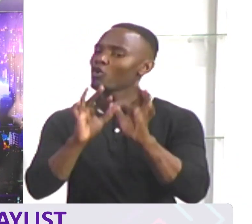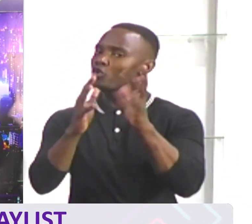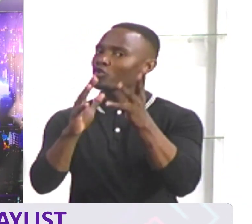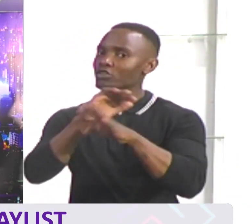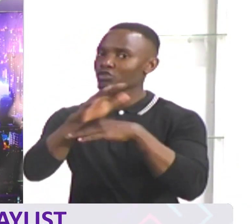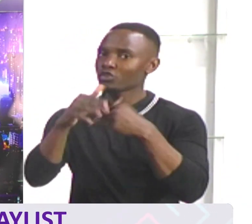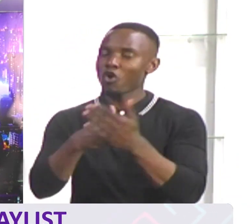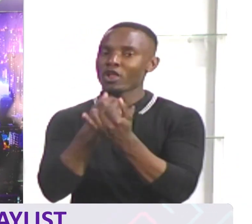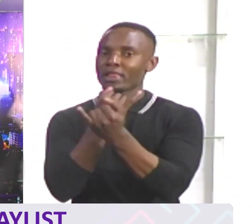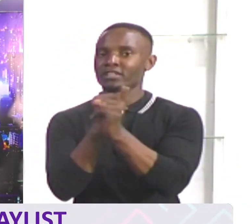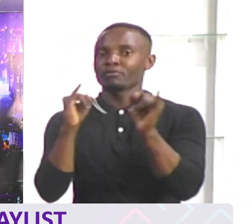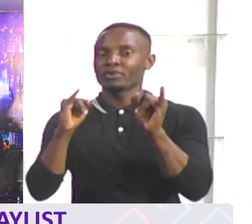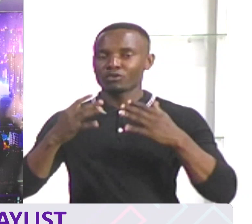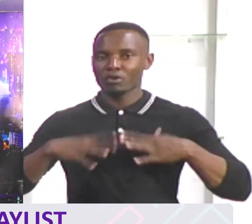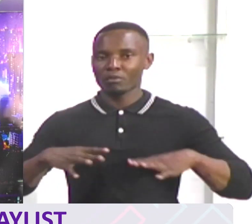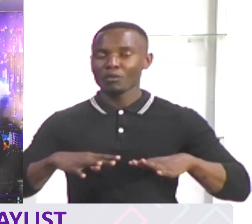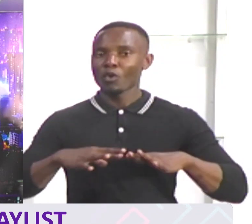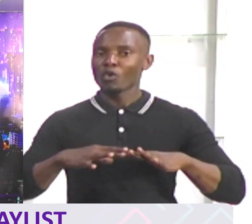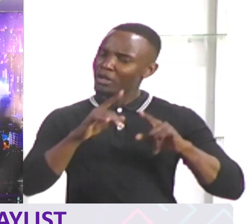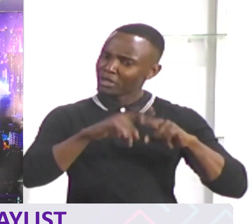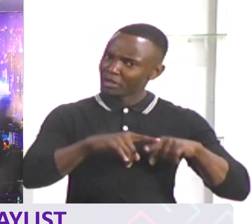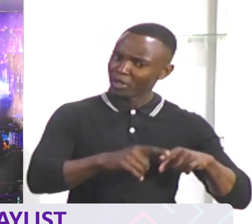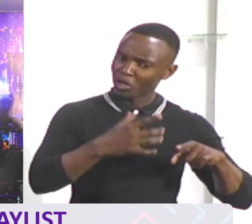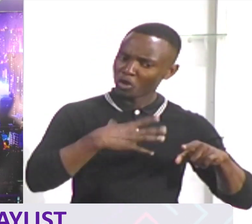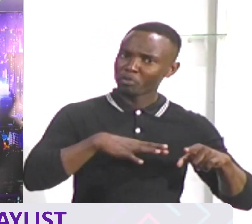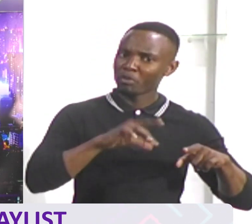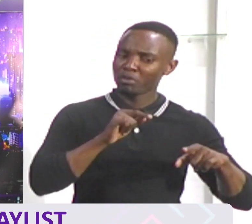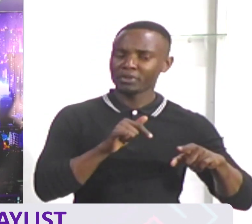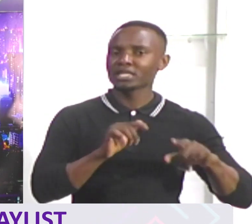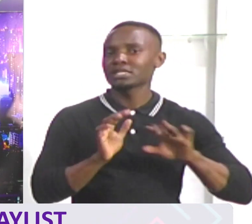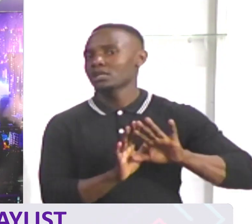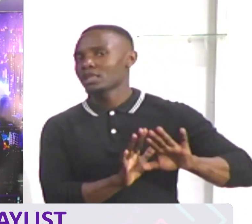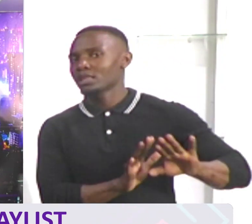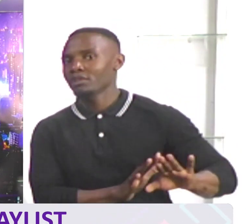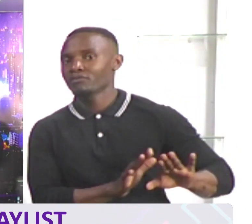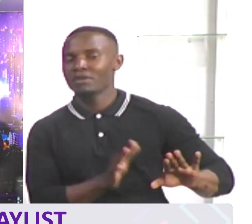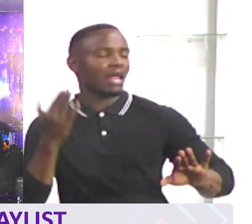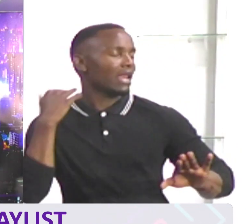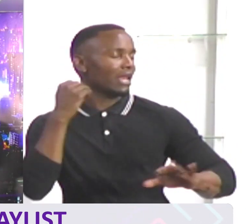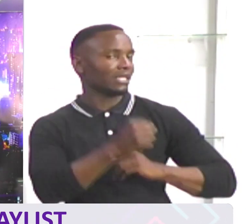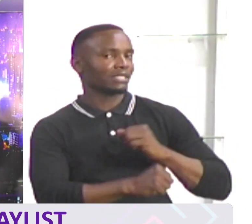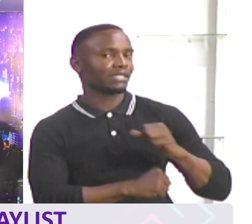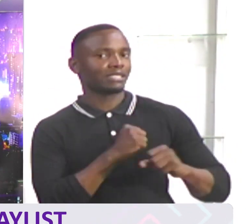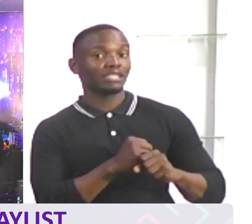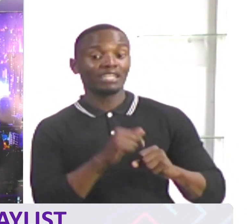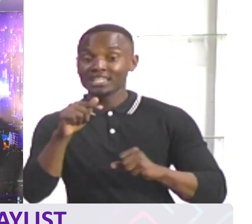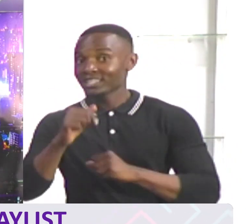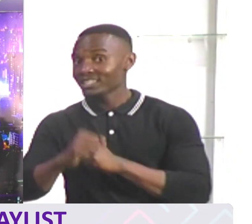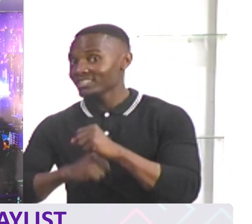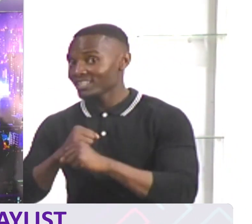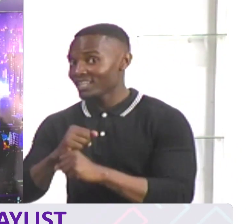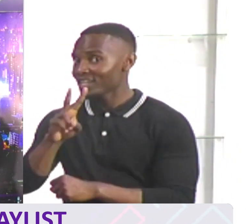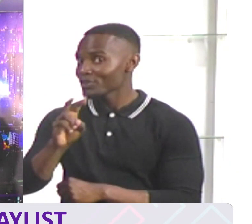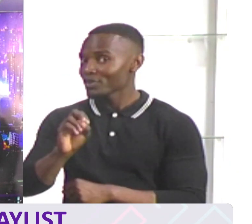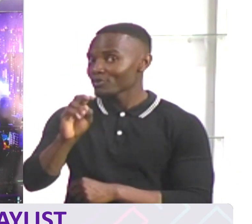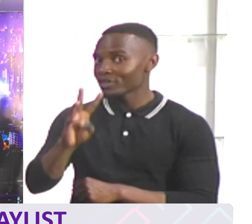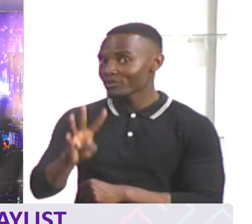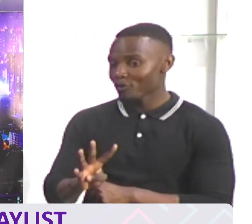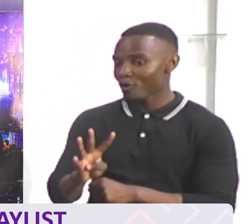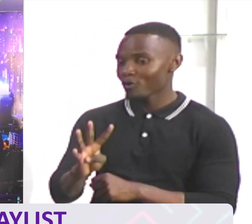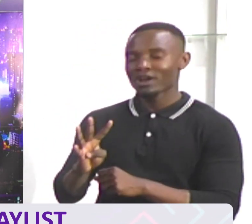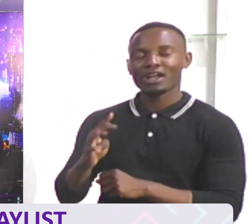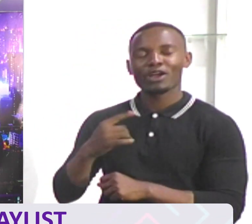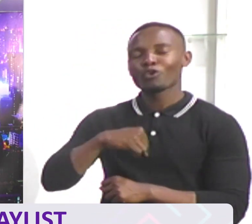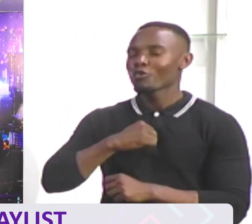ya kutegemea mtu mara watu acha. Ama unasemaje mtu wangu? Ah, wewe hiyo tuliacha last year. Kwa kweli. Tuko 2024. Ndio hiyo sasa.